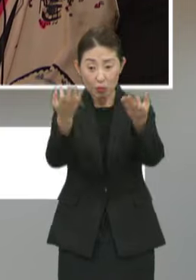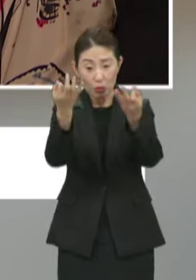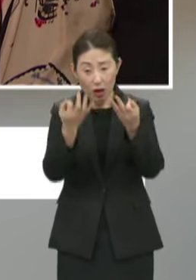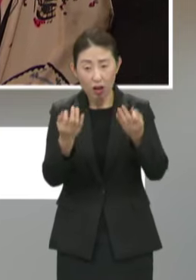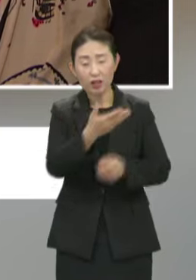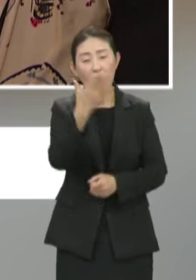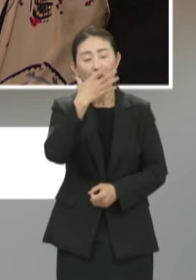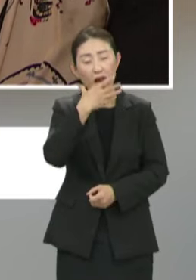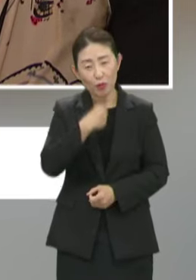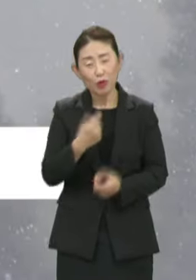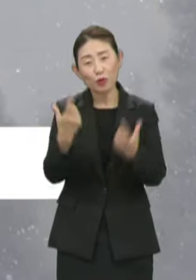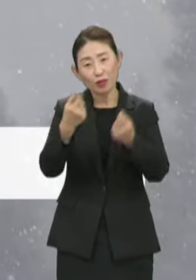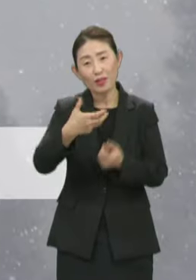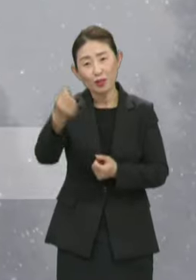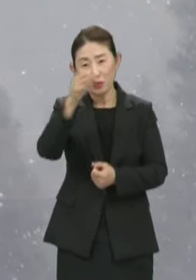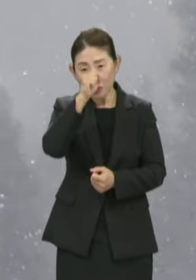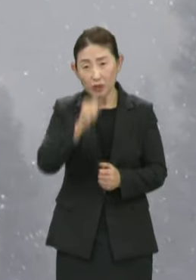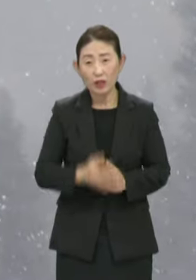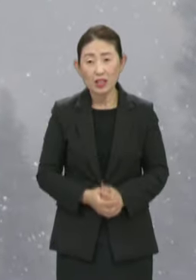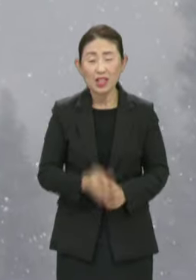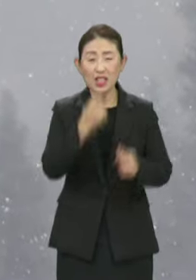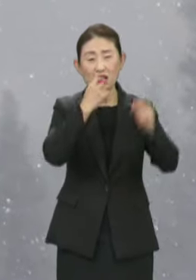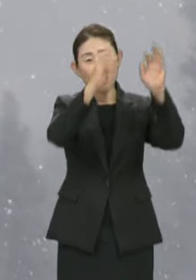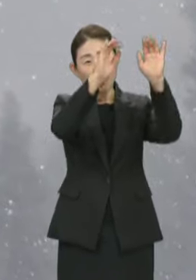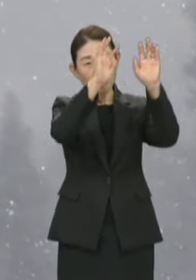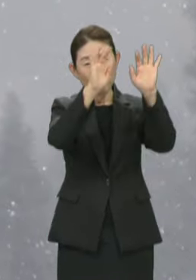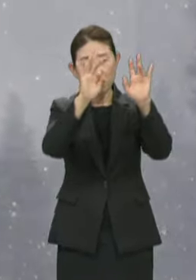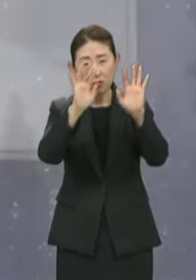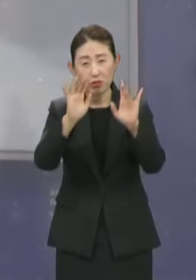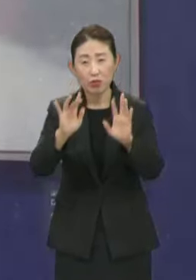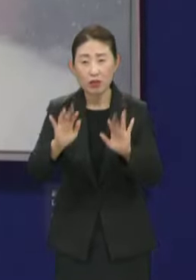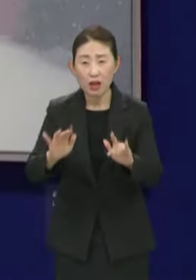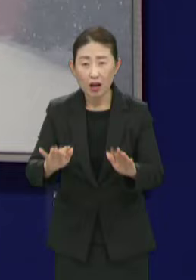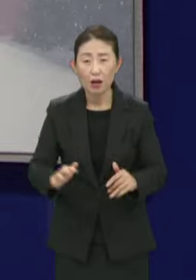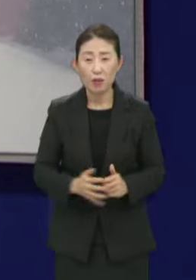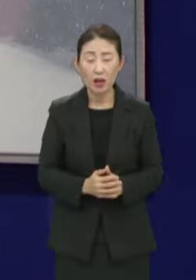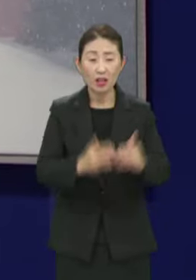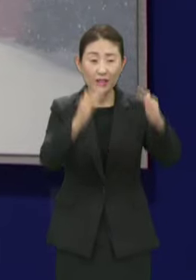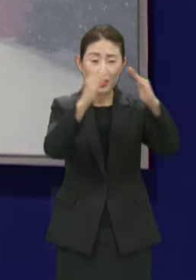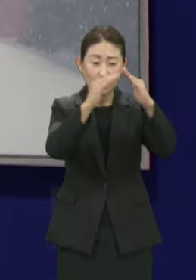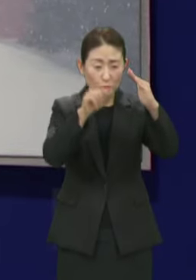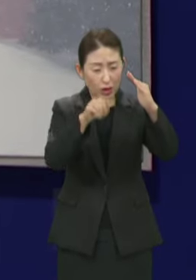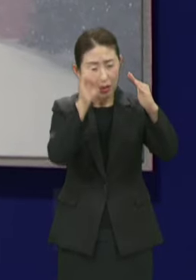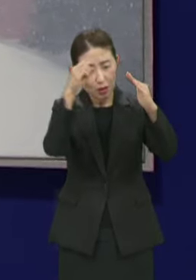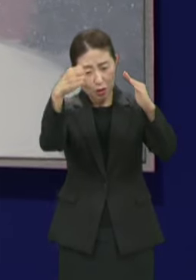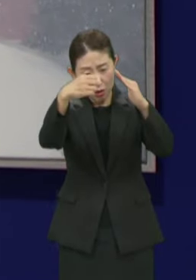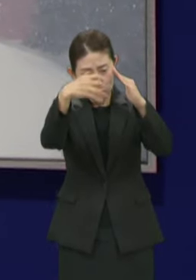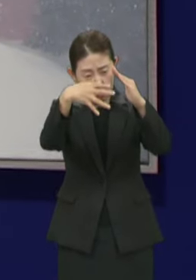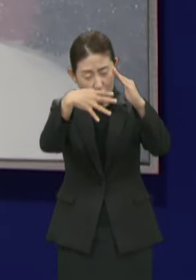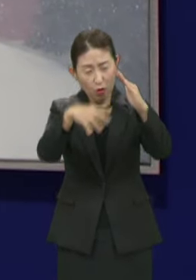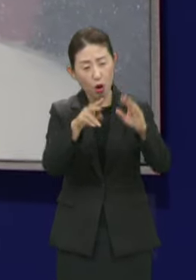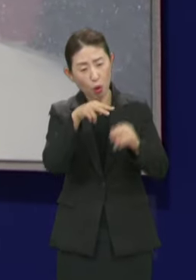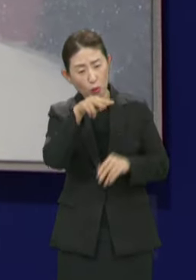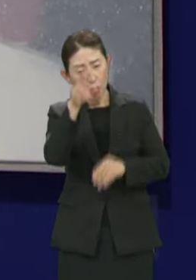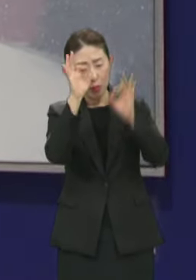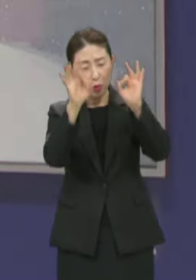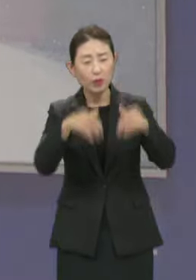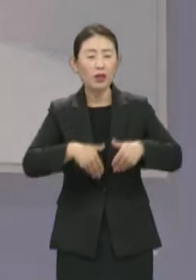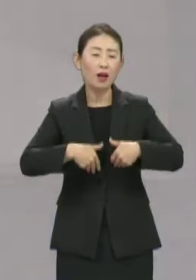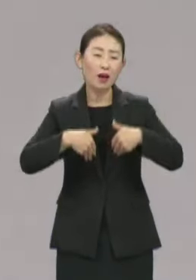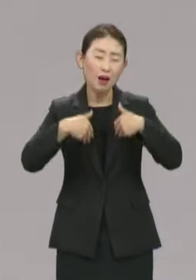행복을 느꼈으면 하는. 흰 눈이 쏟아지는 한겨울에 따스히 불이 켜진 집은 훈훈한 온기와 평온함을